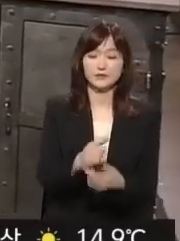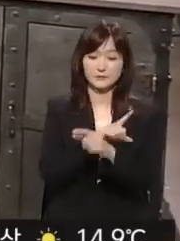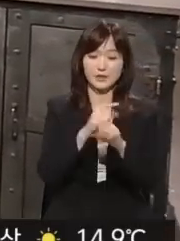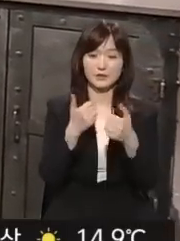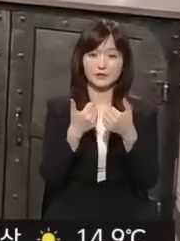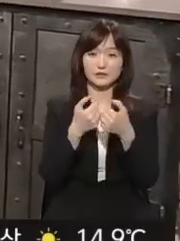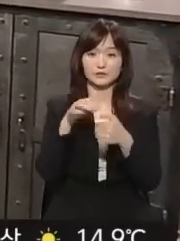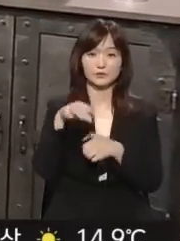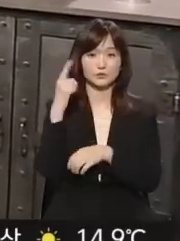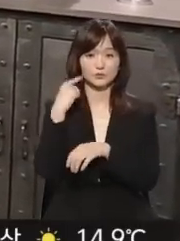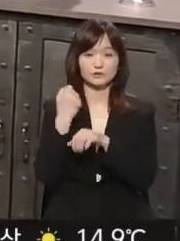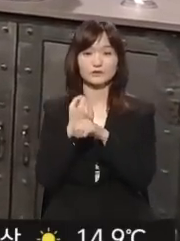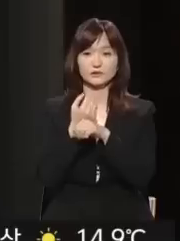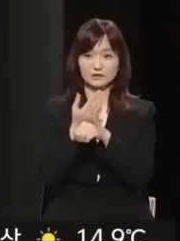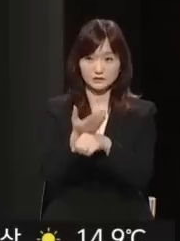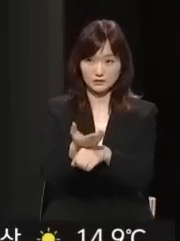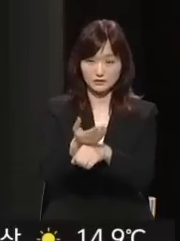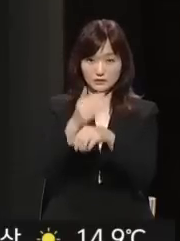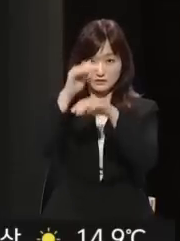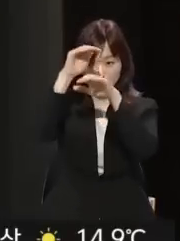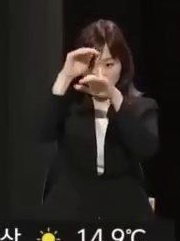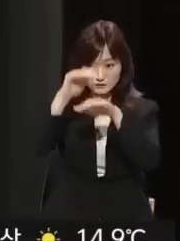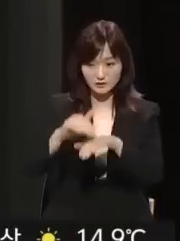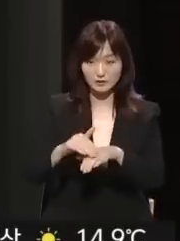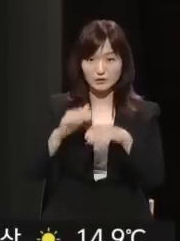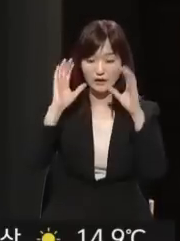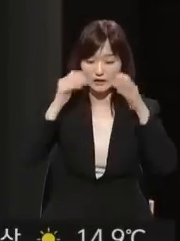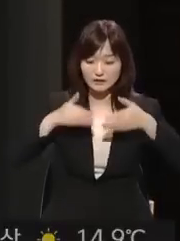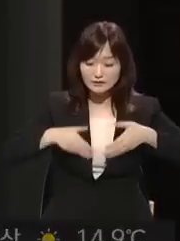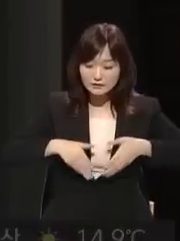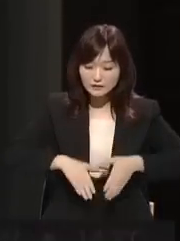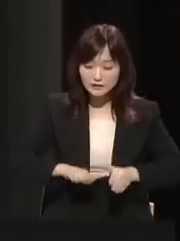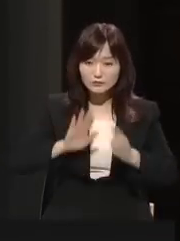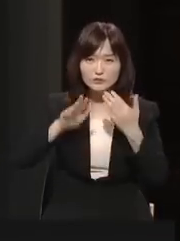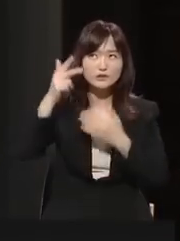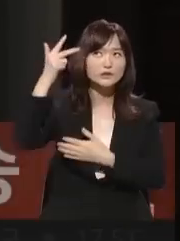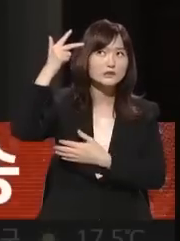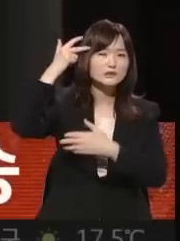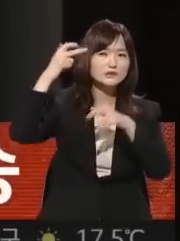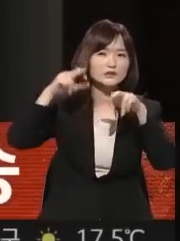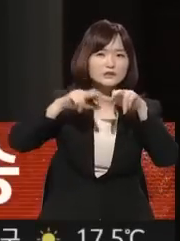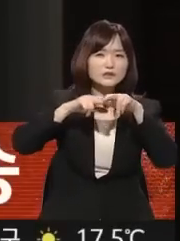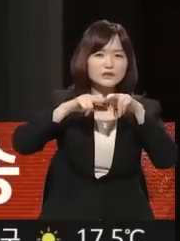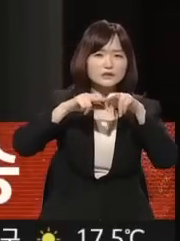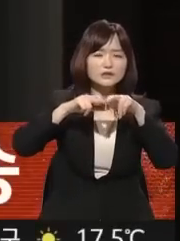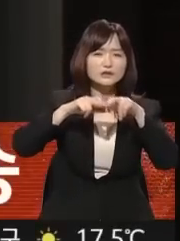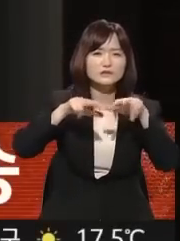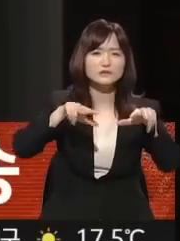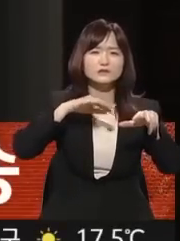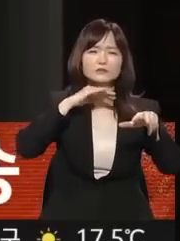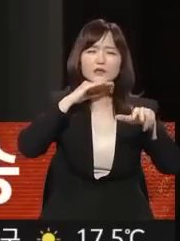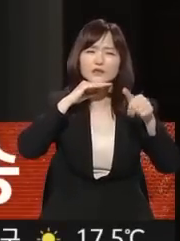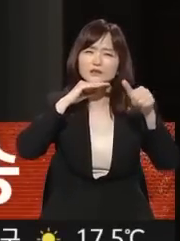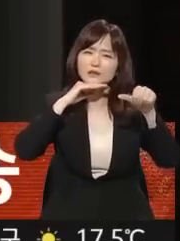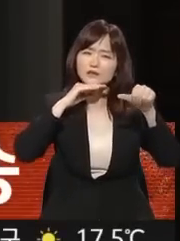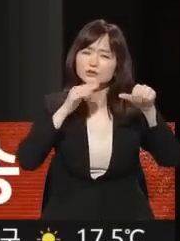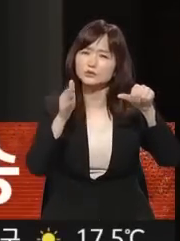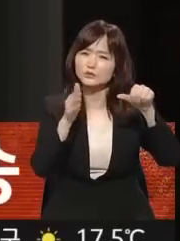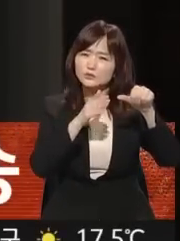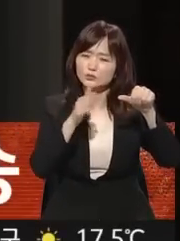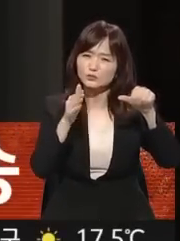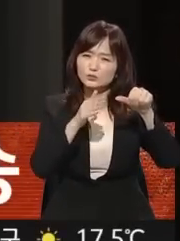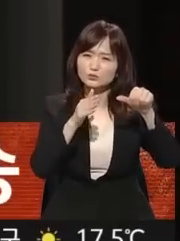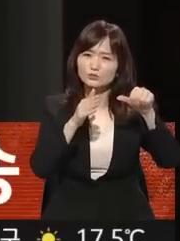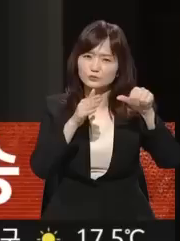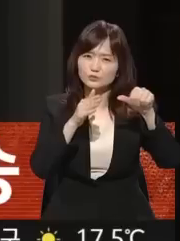상담소에서 전해드렸던 사연입니다 출산 후에 지적장애를 입어서 5살 아이 수준의이 지적 장애를 갖게